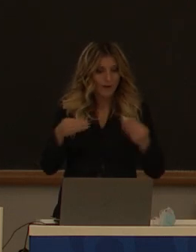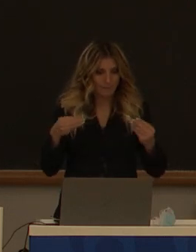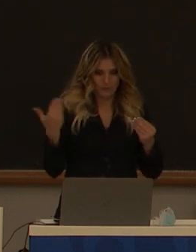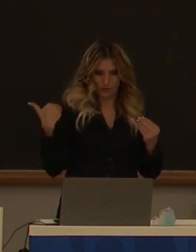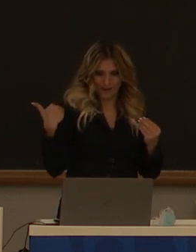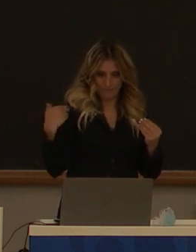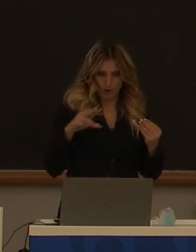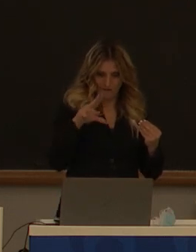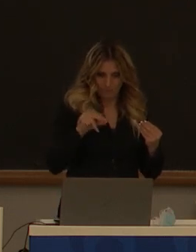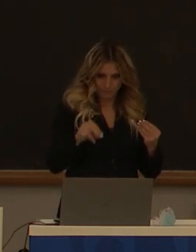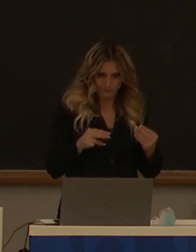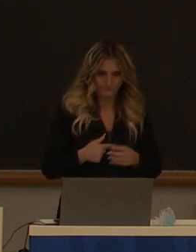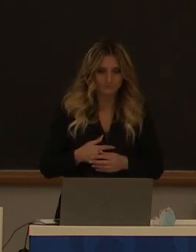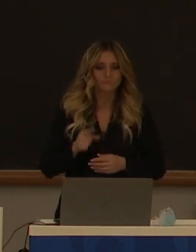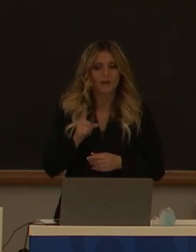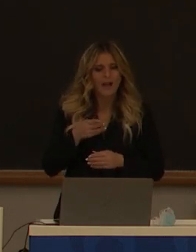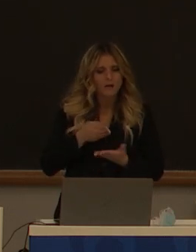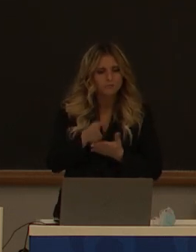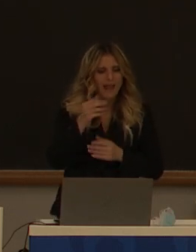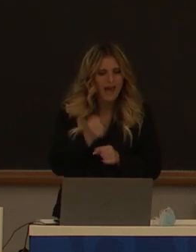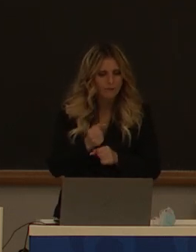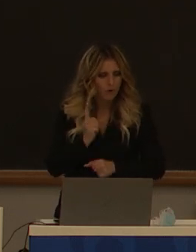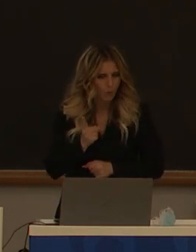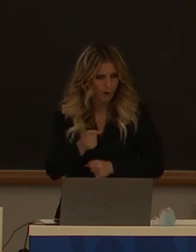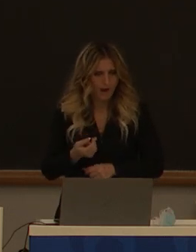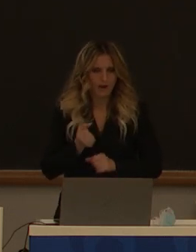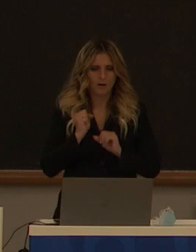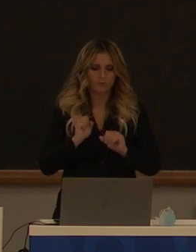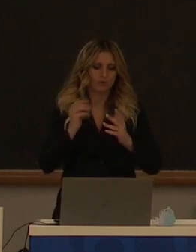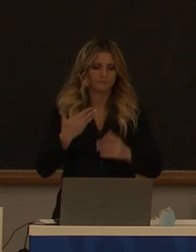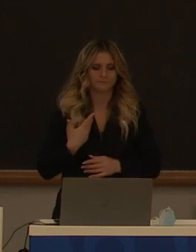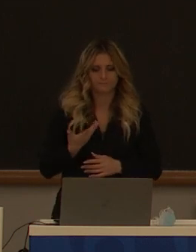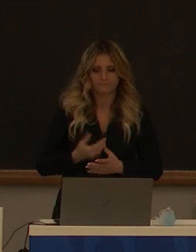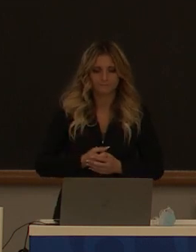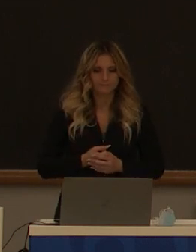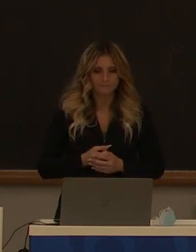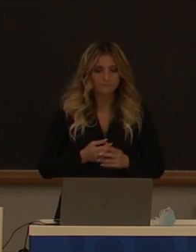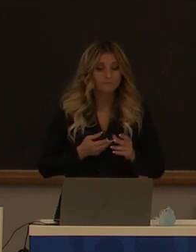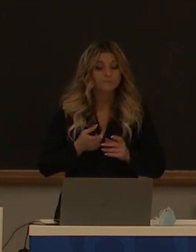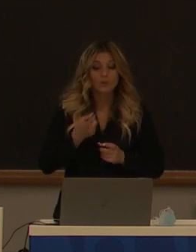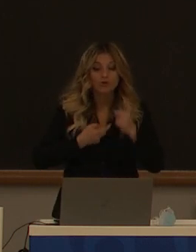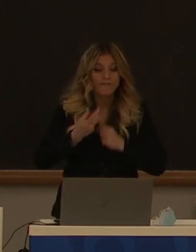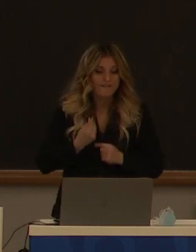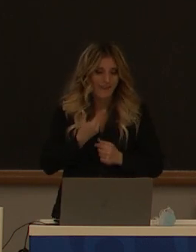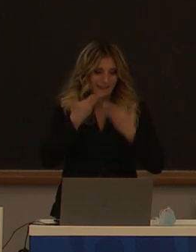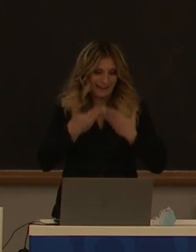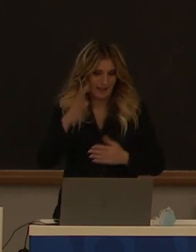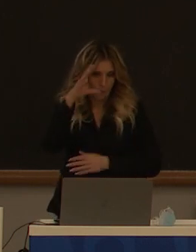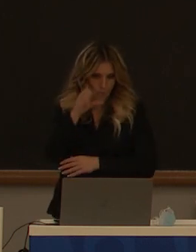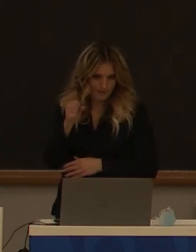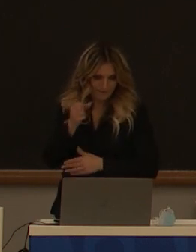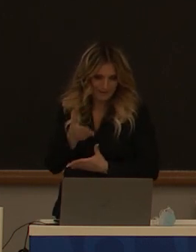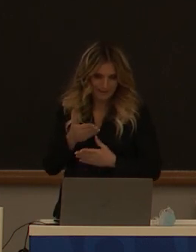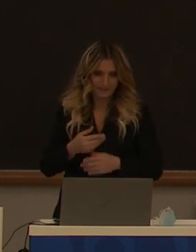abbiamo visto prima? Allora, gli sbocchi occupazionali sono rappresentati in genere soprattutto dalle università. Le